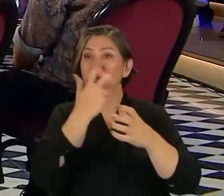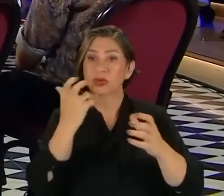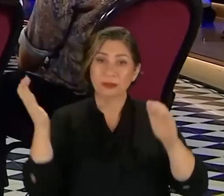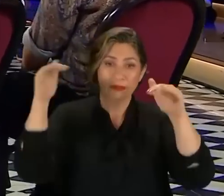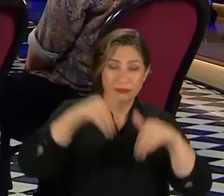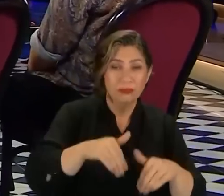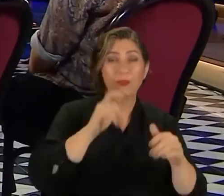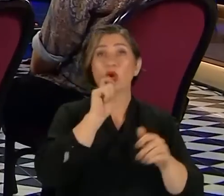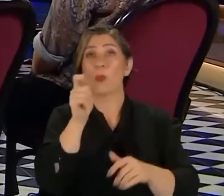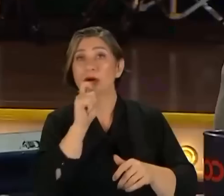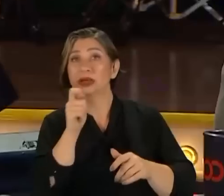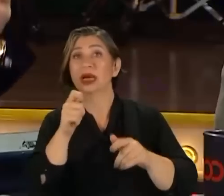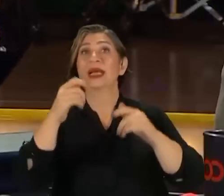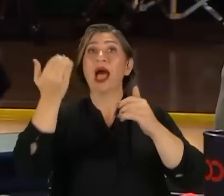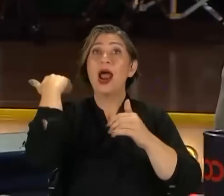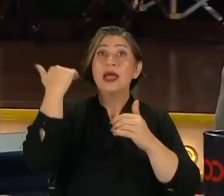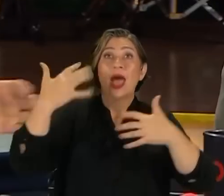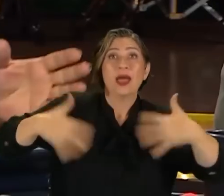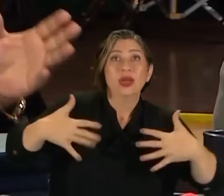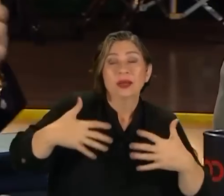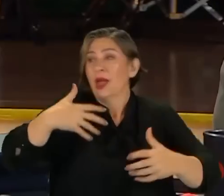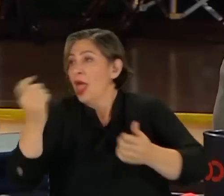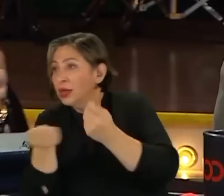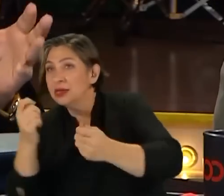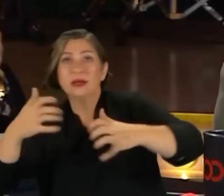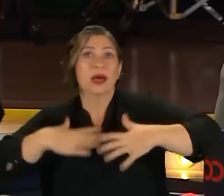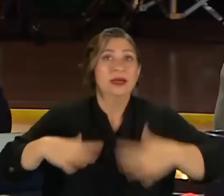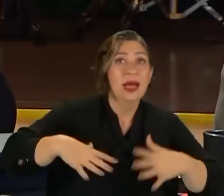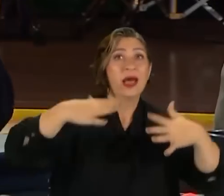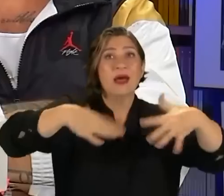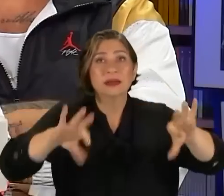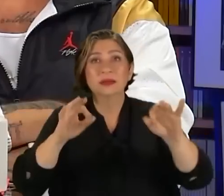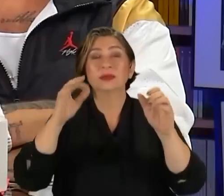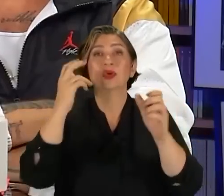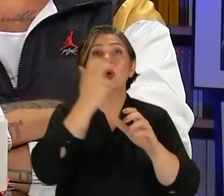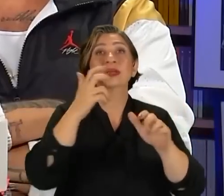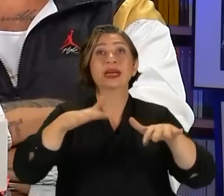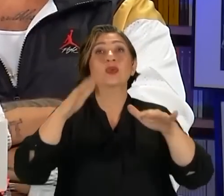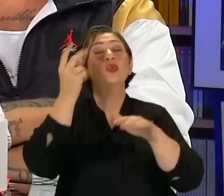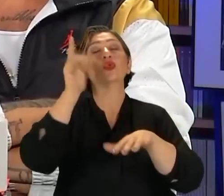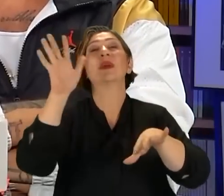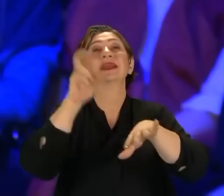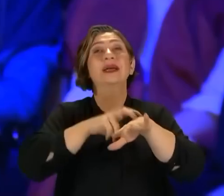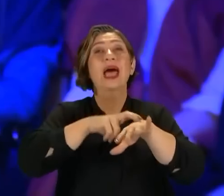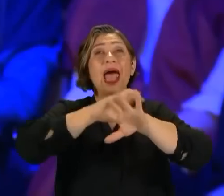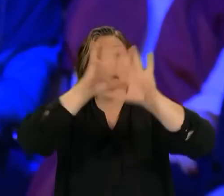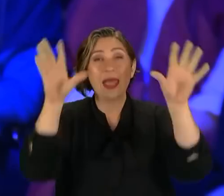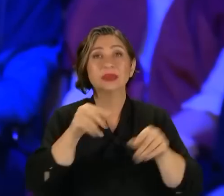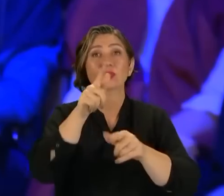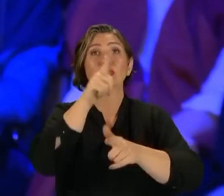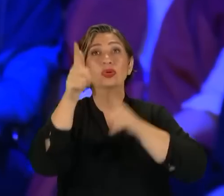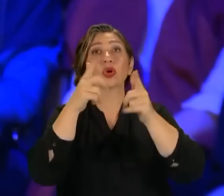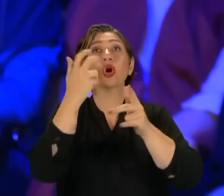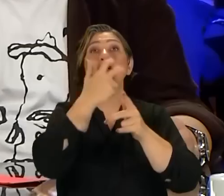mekanına geçmesi, röportajlar, kulisteki heyecanlı bekleyişler, konserde yaşanan unutulmaz anlar hepsi bu